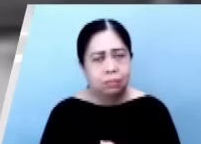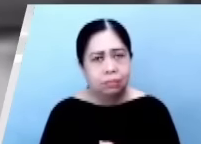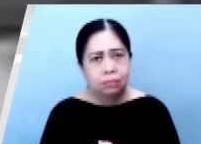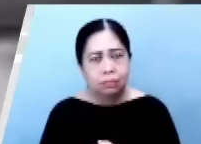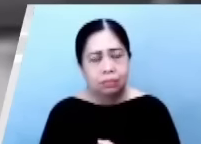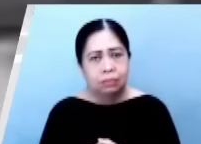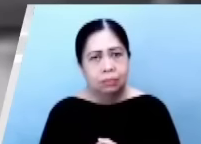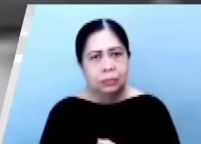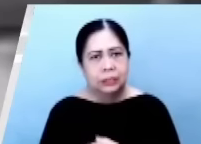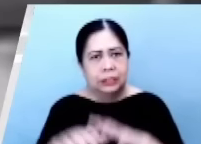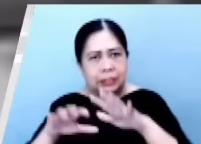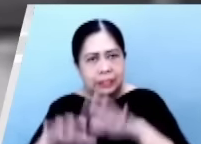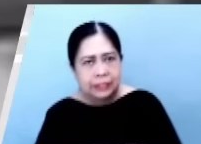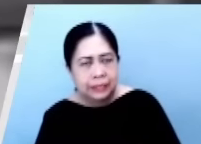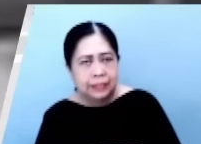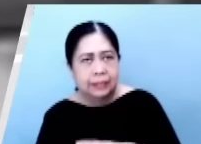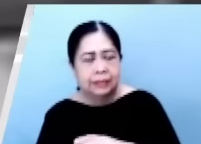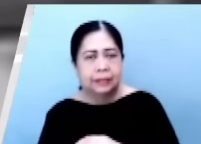Dinaganan.